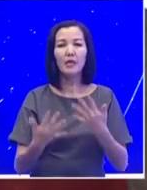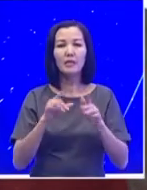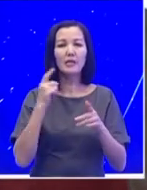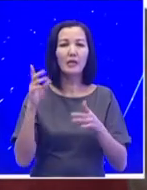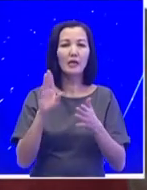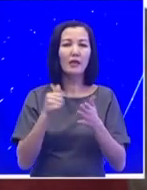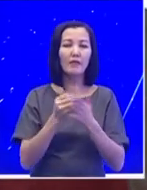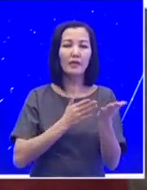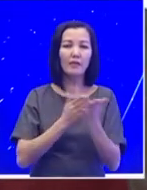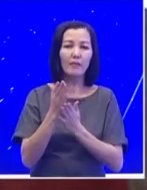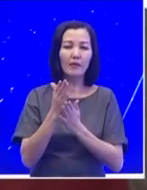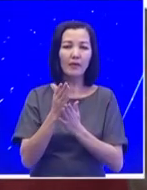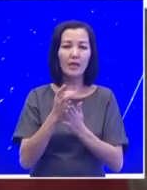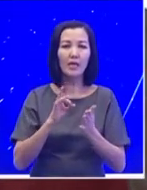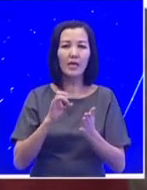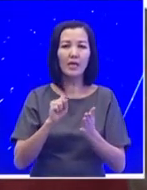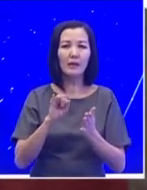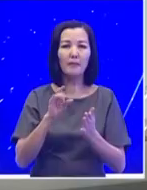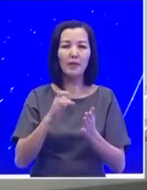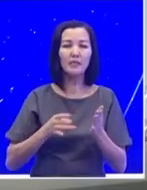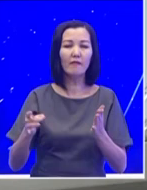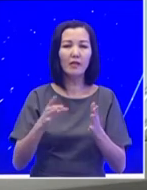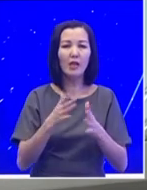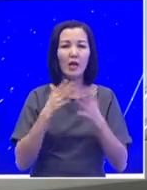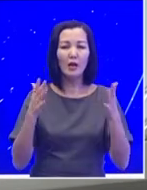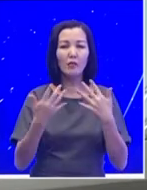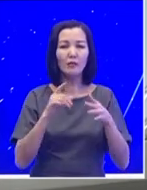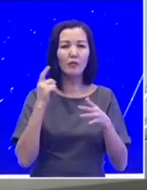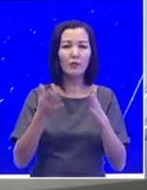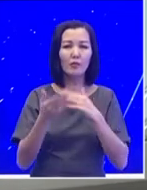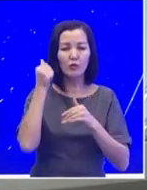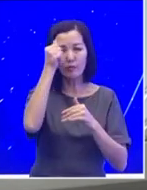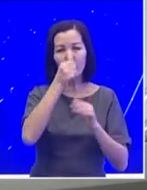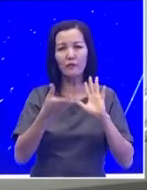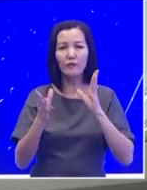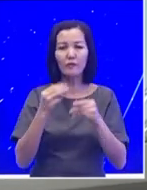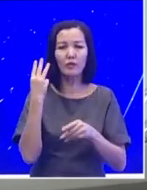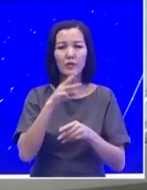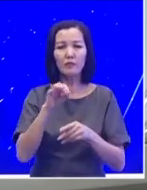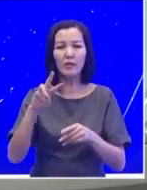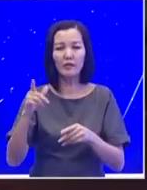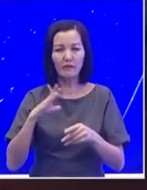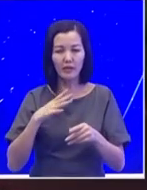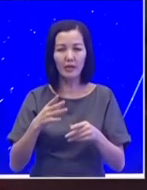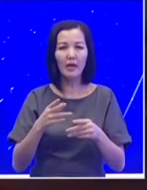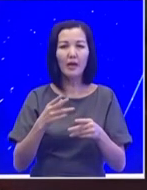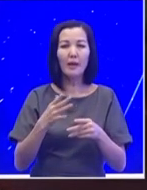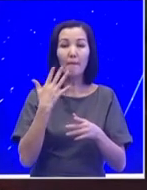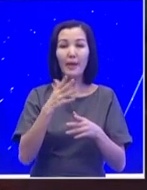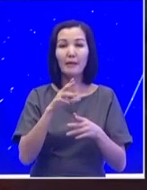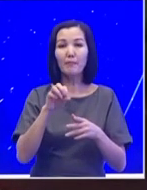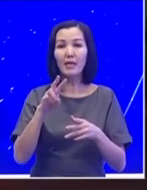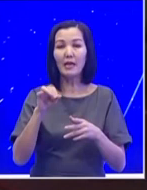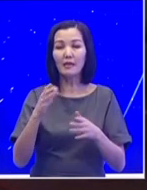– главный двигатель экономики Райымбекского района. Объем сельхозпродукции в прошлом году составил 30 миллиардов тенге. Это на 5